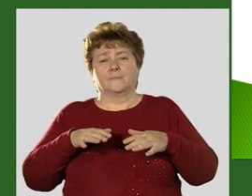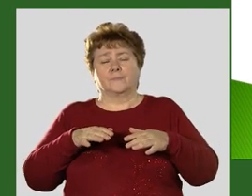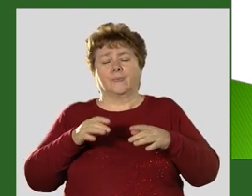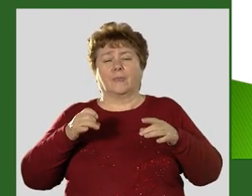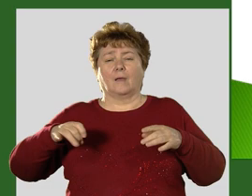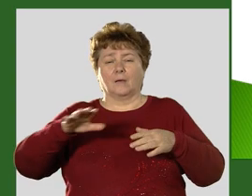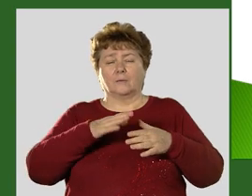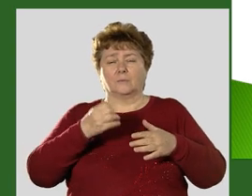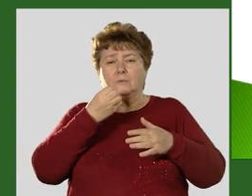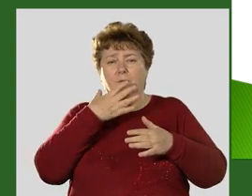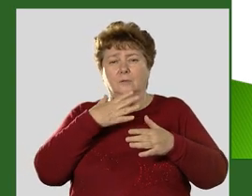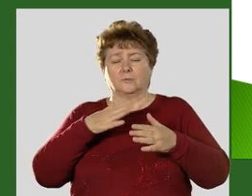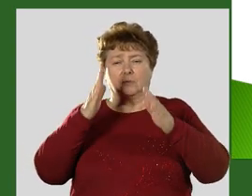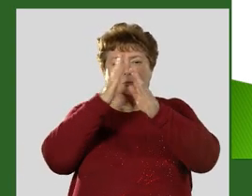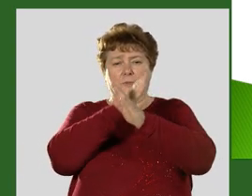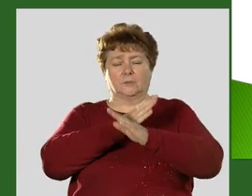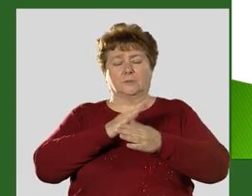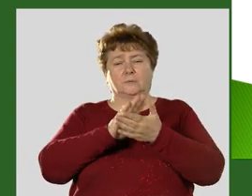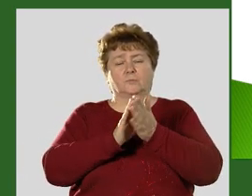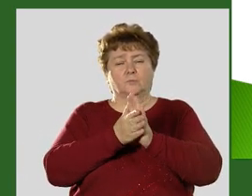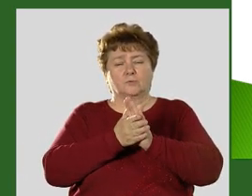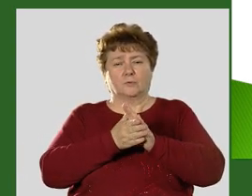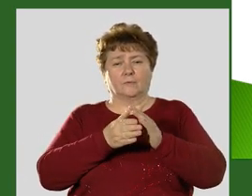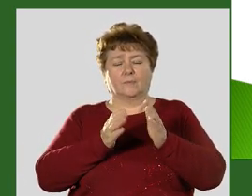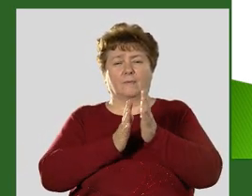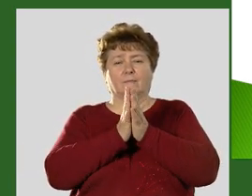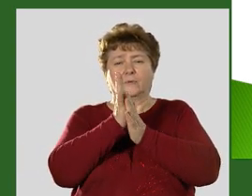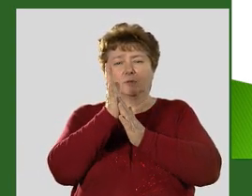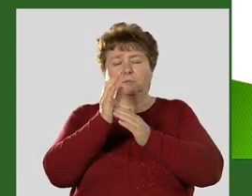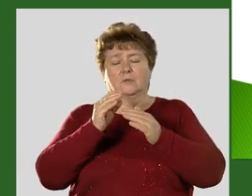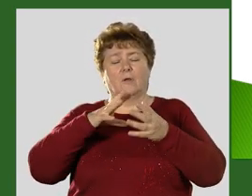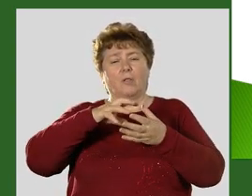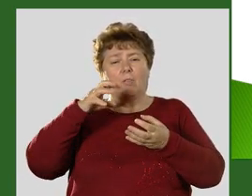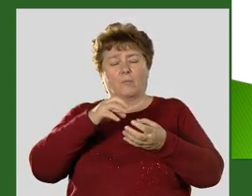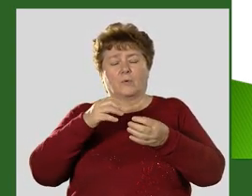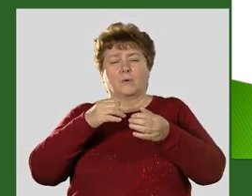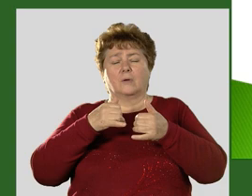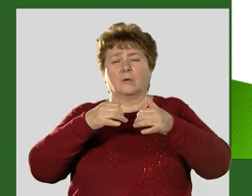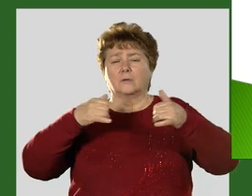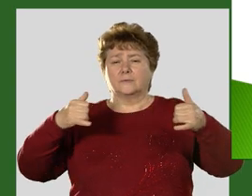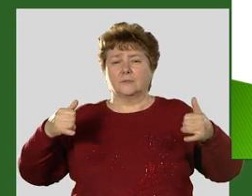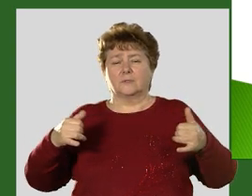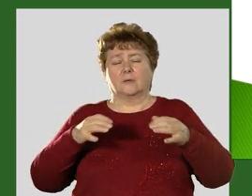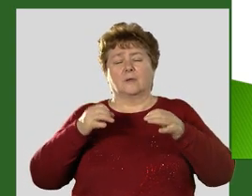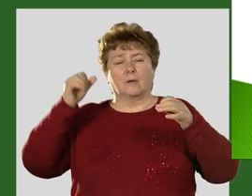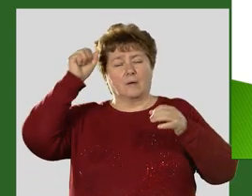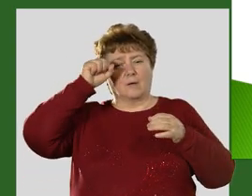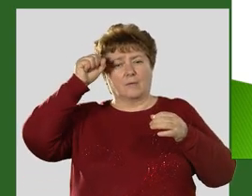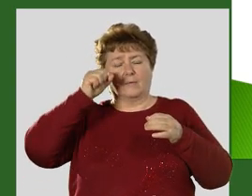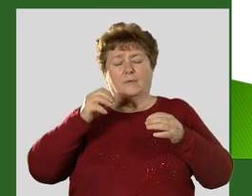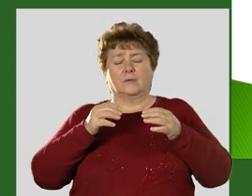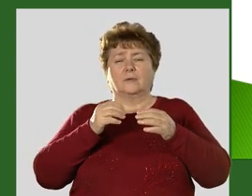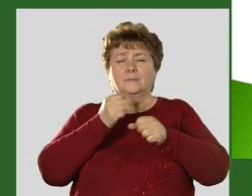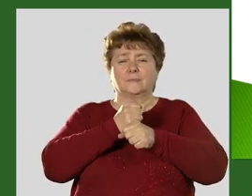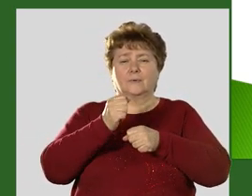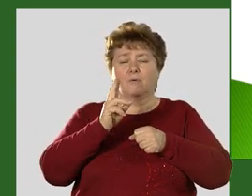Республика обладает благоприятными климатическими условиями для выращивания хлопка, разведения овец и производства